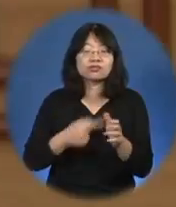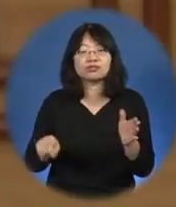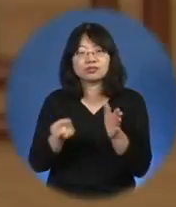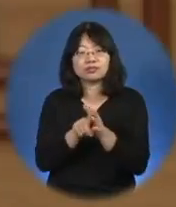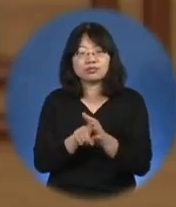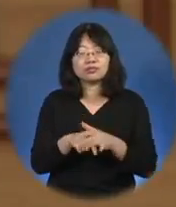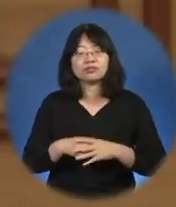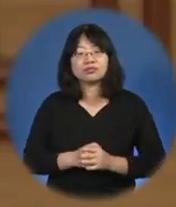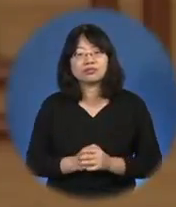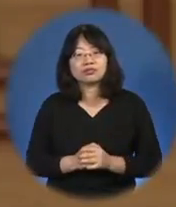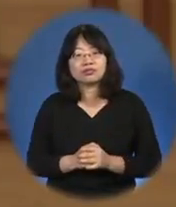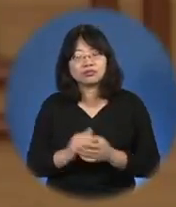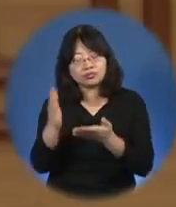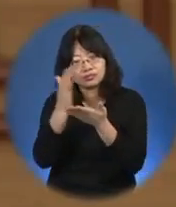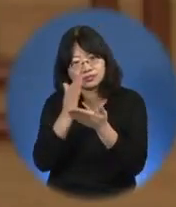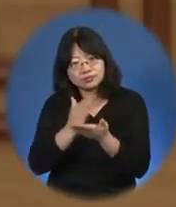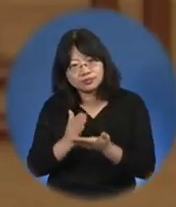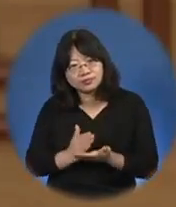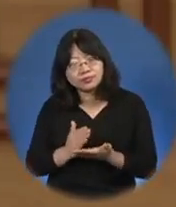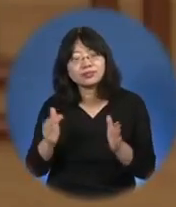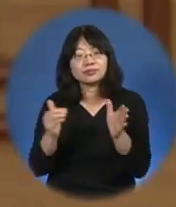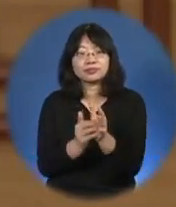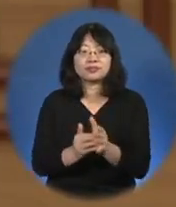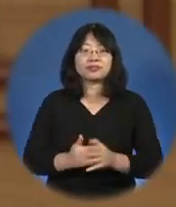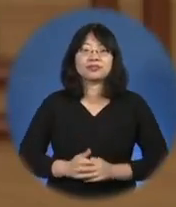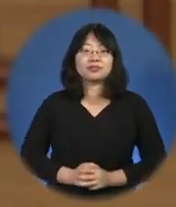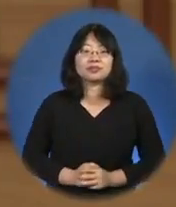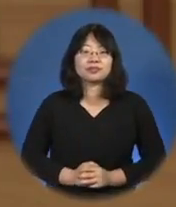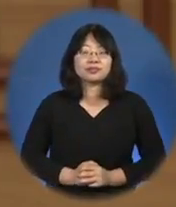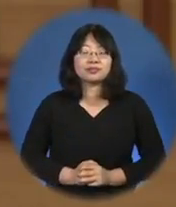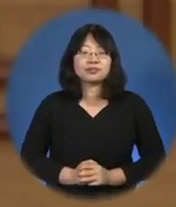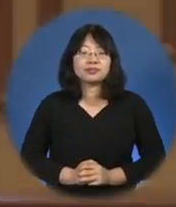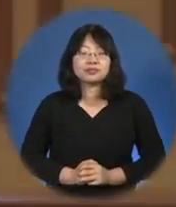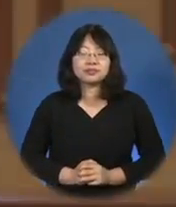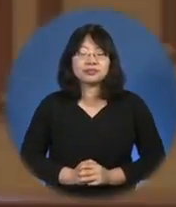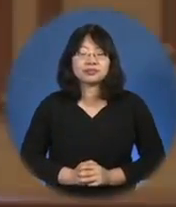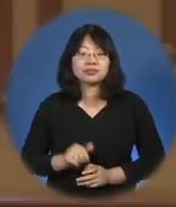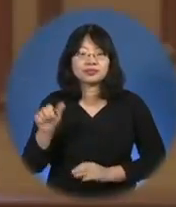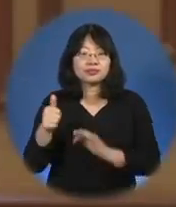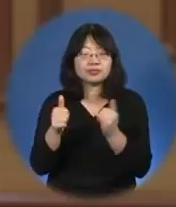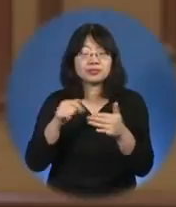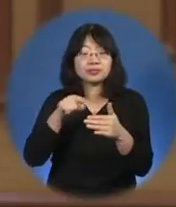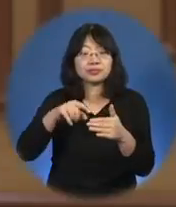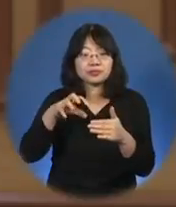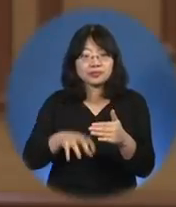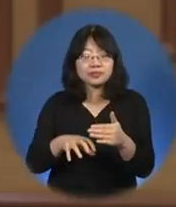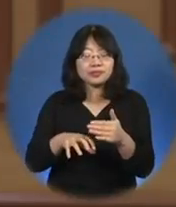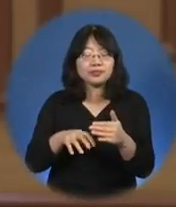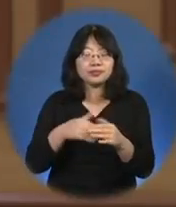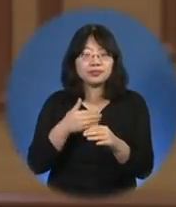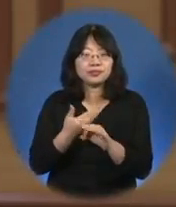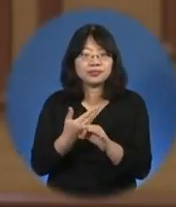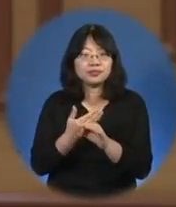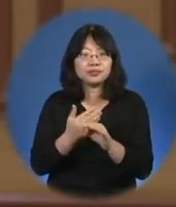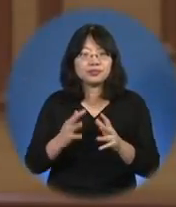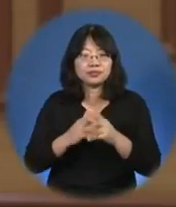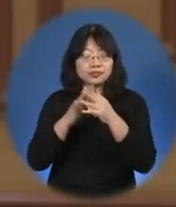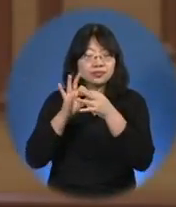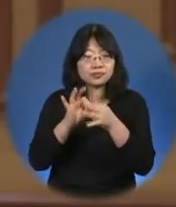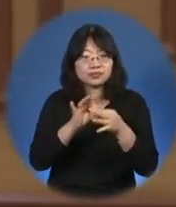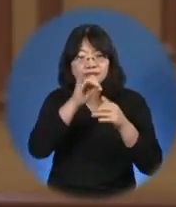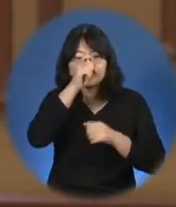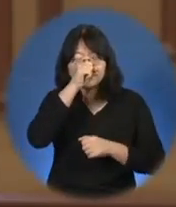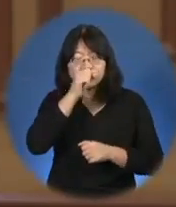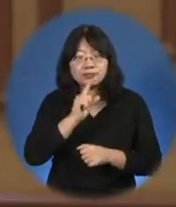예. 배분을 했습니다. 알겠습니다. 그 500명 중에는 그러면 공사를 계속하는